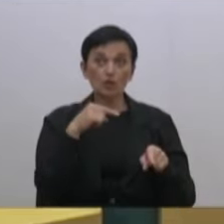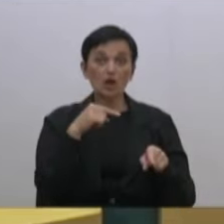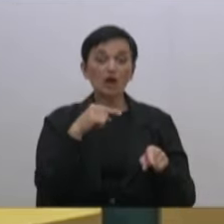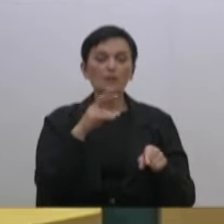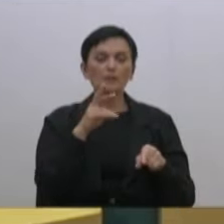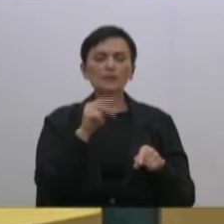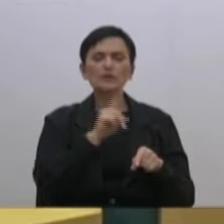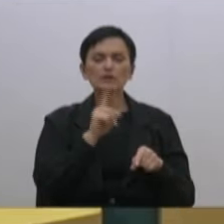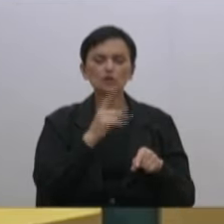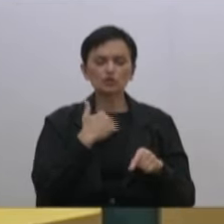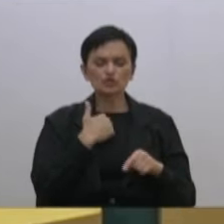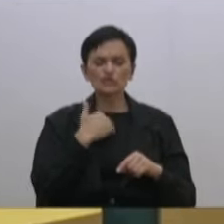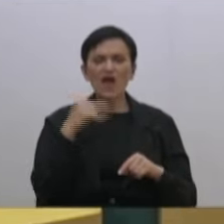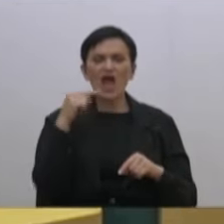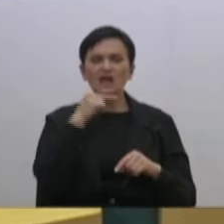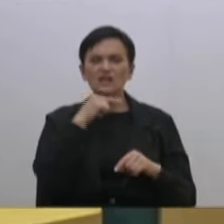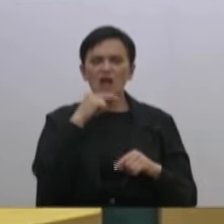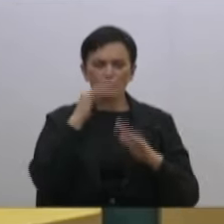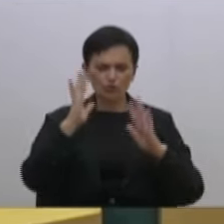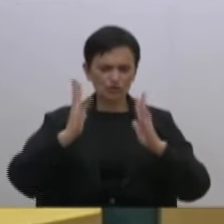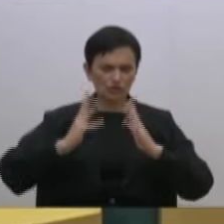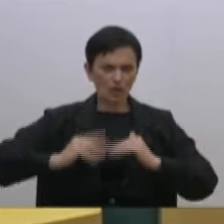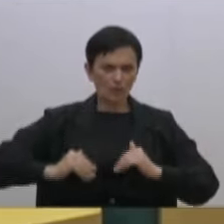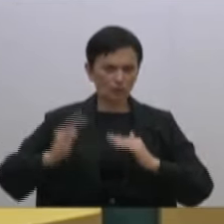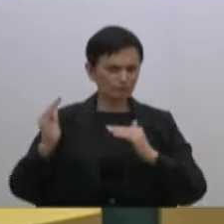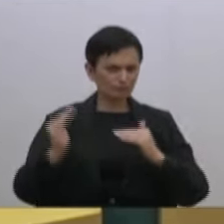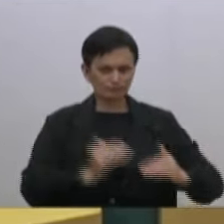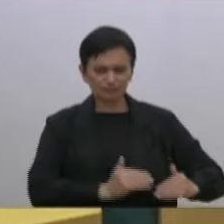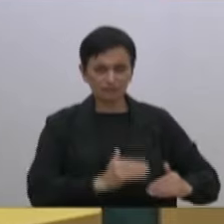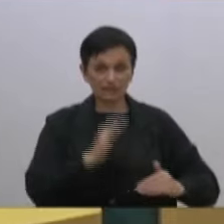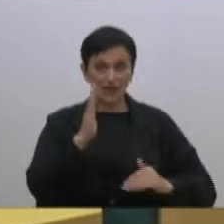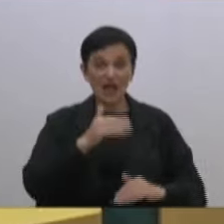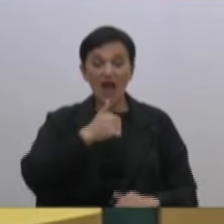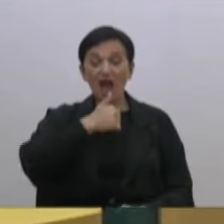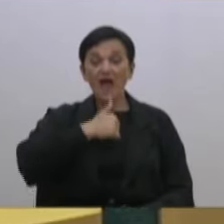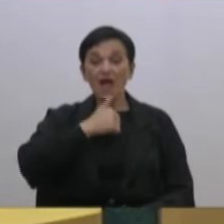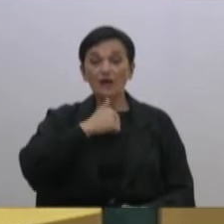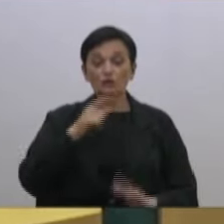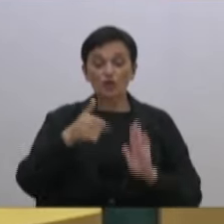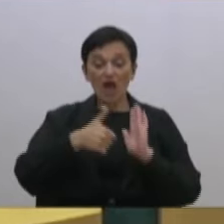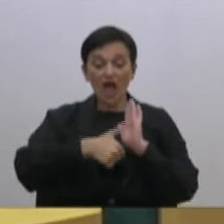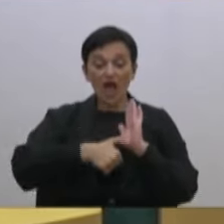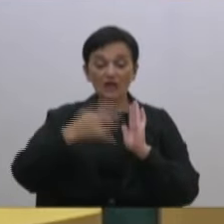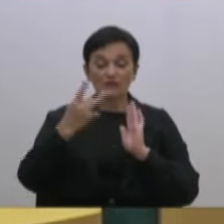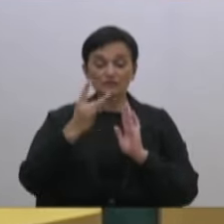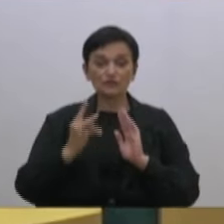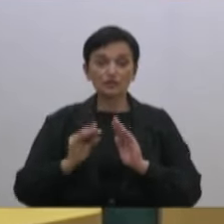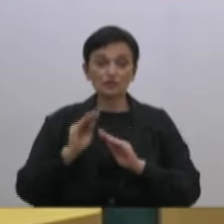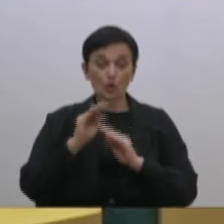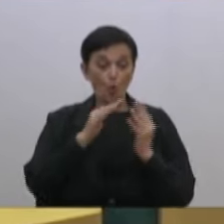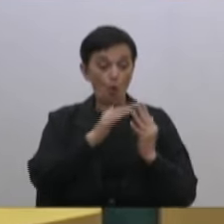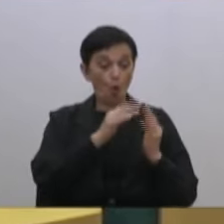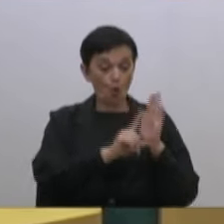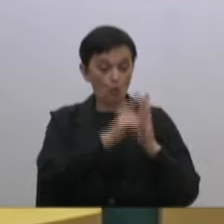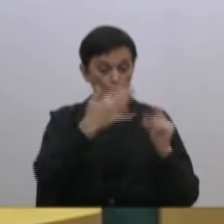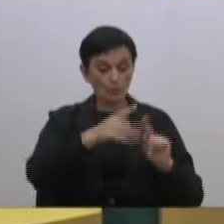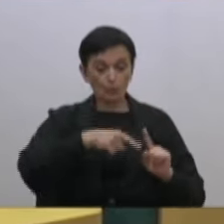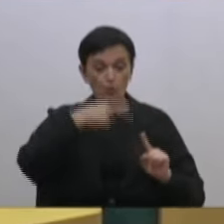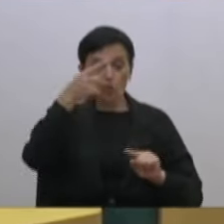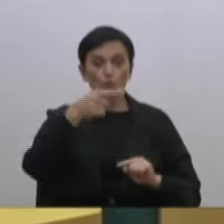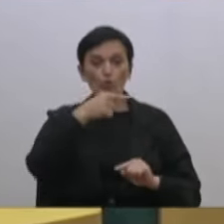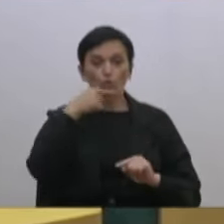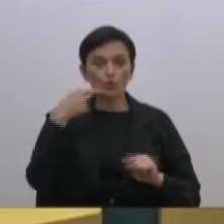გამოიწვევდა ჩვენი ეკონომიკის ჩამოქცევას. იგივე ესტონეთმა 600 ჯერ გაზარდა ომის დაწყების შემდეგ